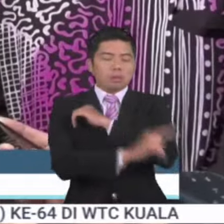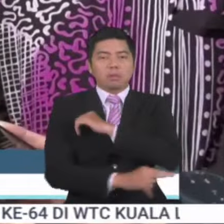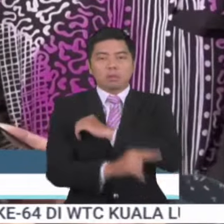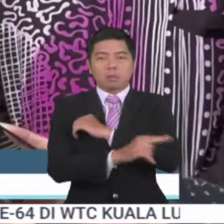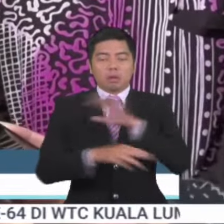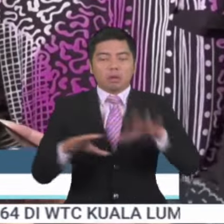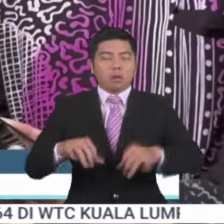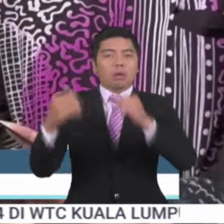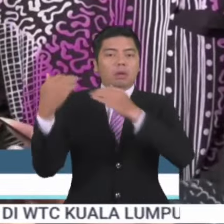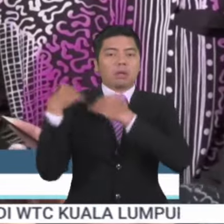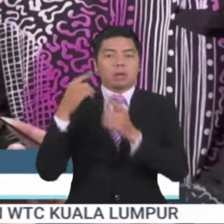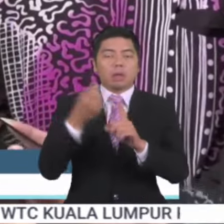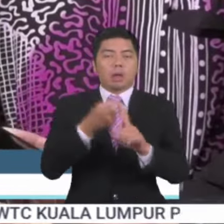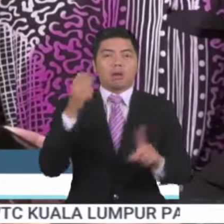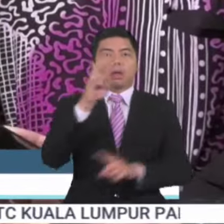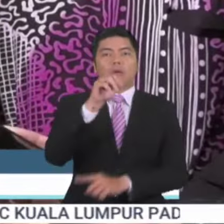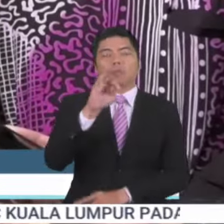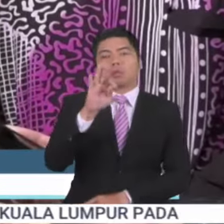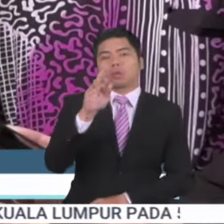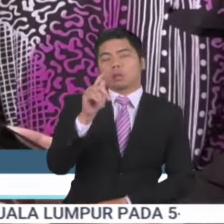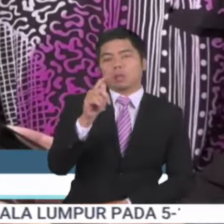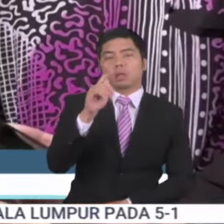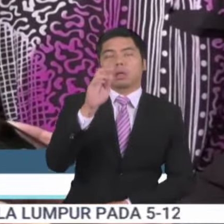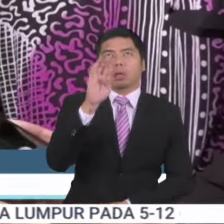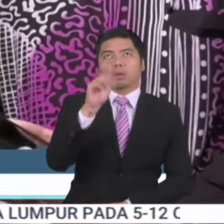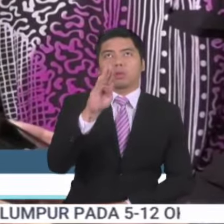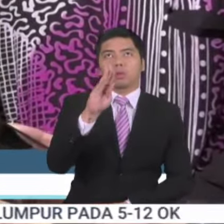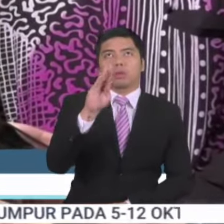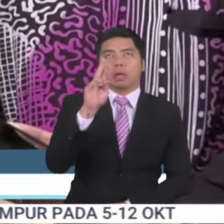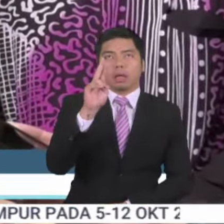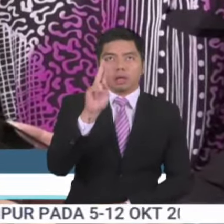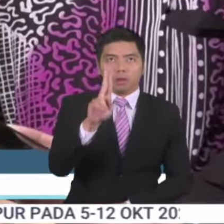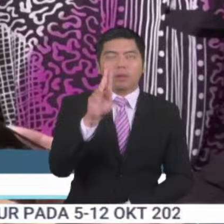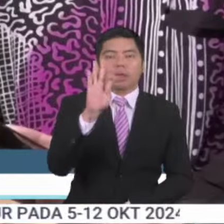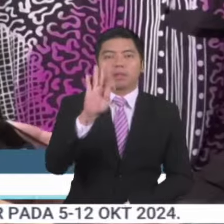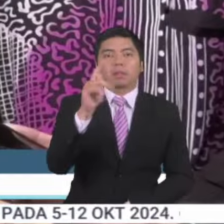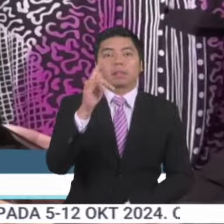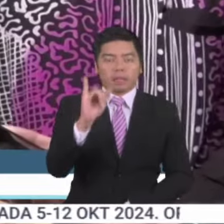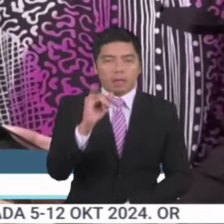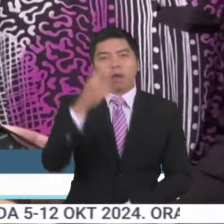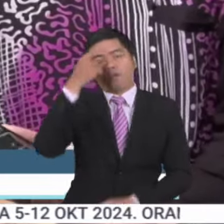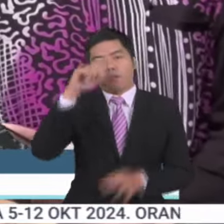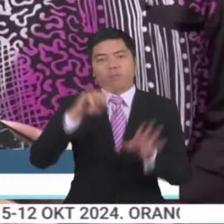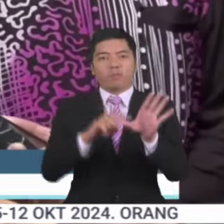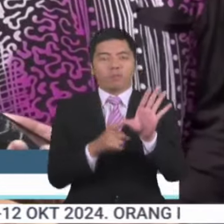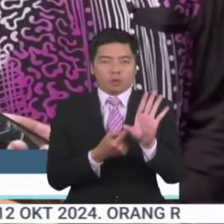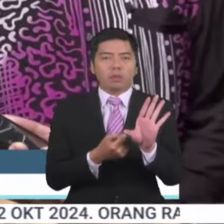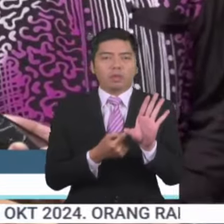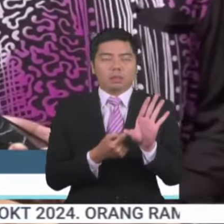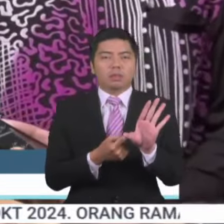dipengerusikan oleh mufti negeri tersebut. Itu kuasa negerilah untuk memulakan